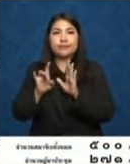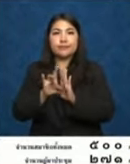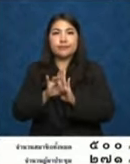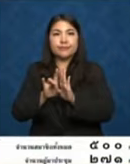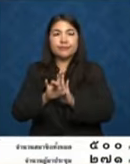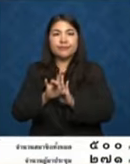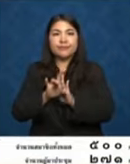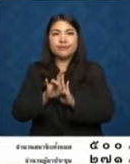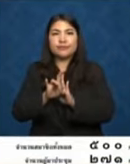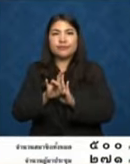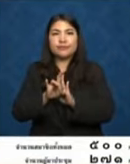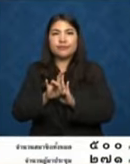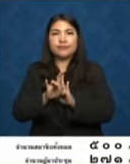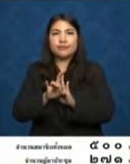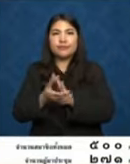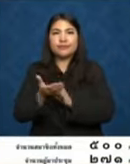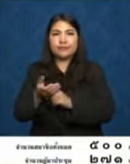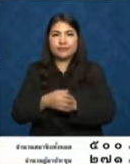ครับ